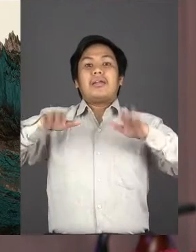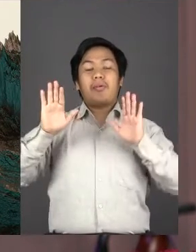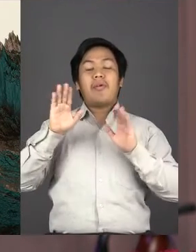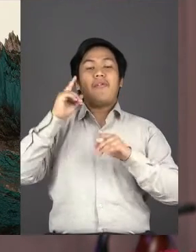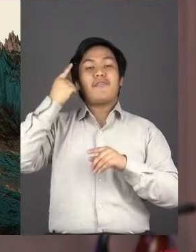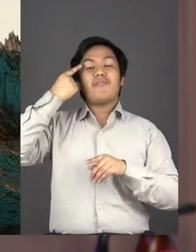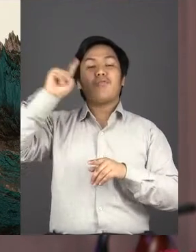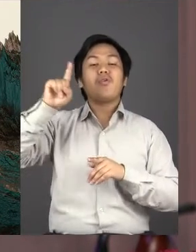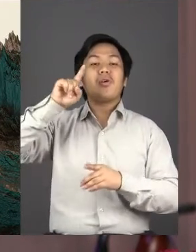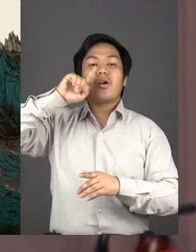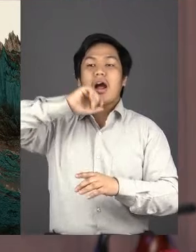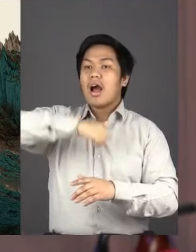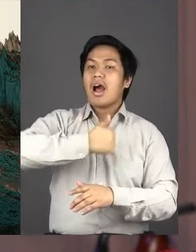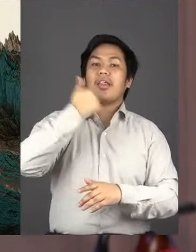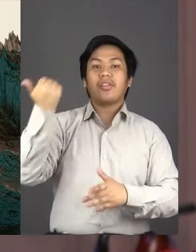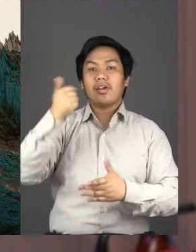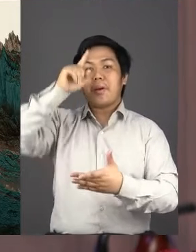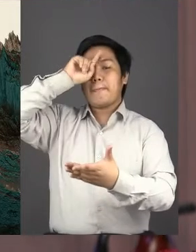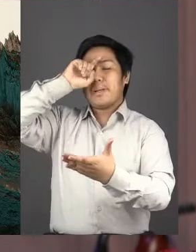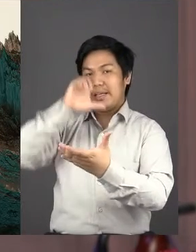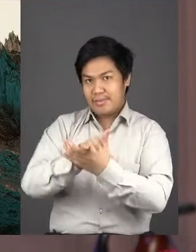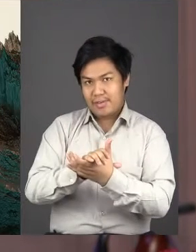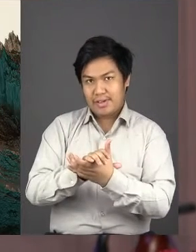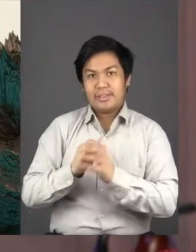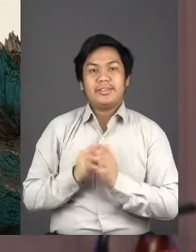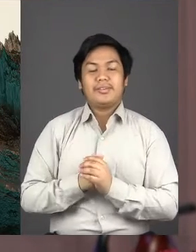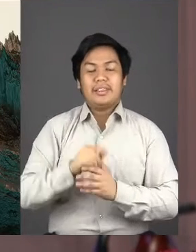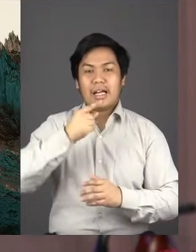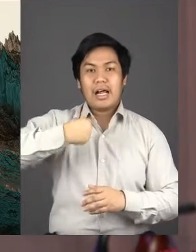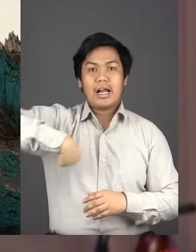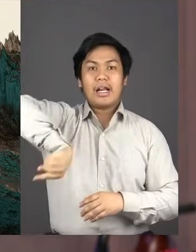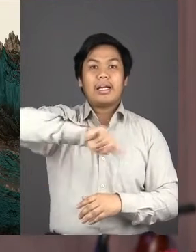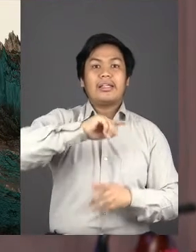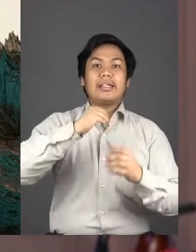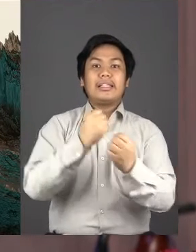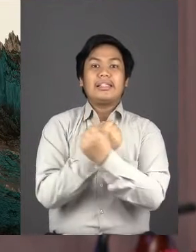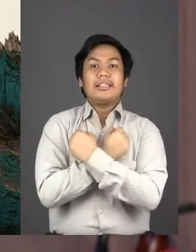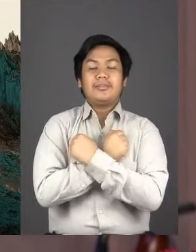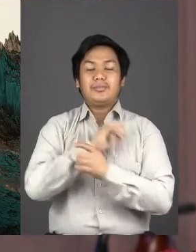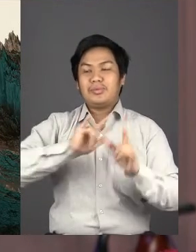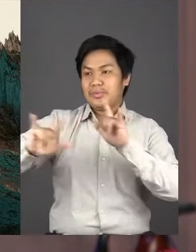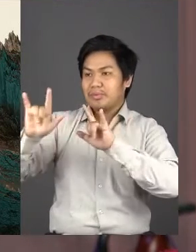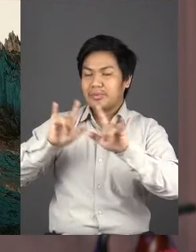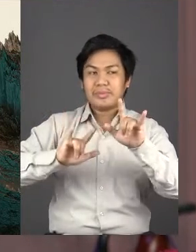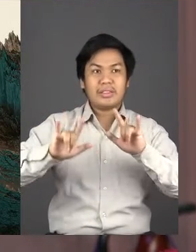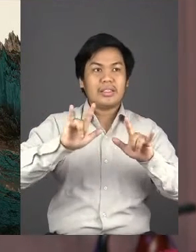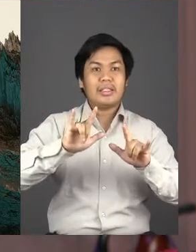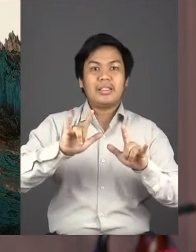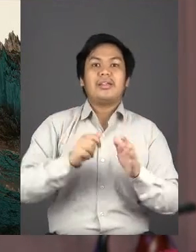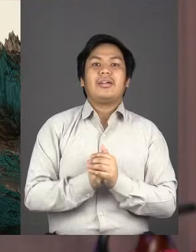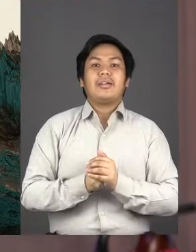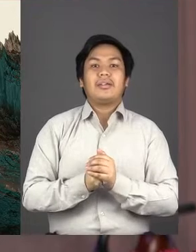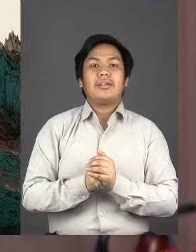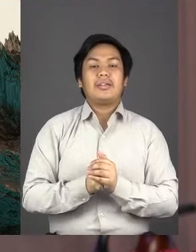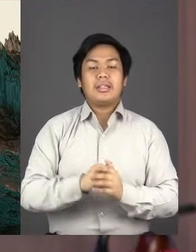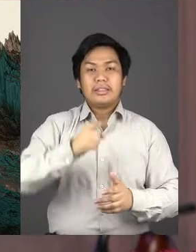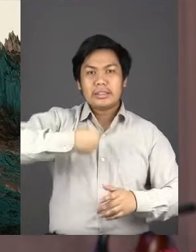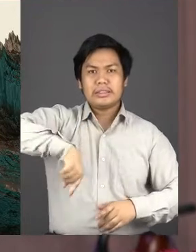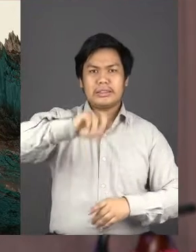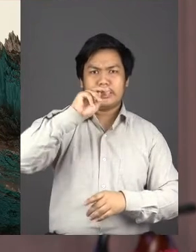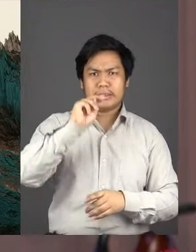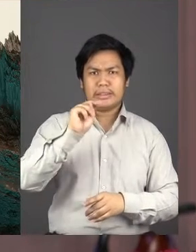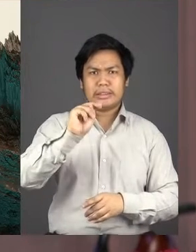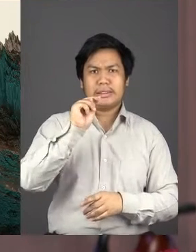brothers. Sa ating pamumuhay ng may pag-ibig ng Ama at pag-ibig ng Anak, kailangan